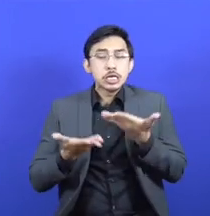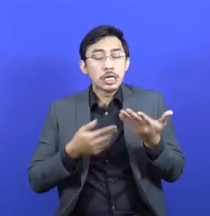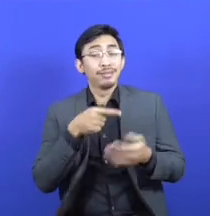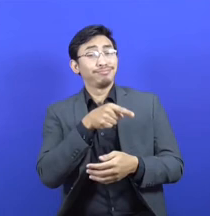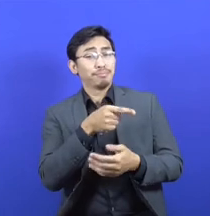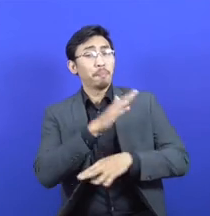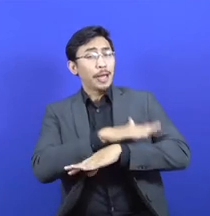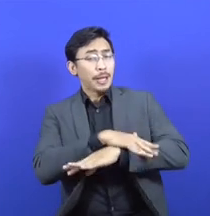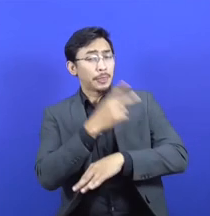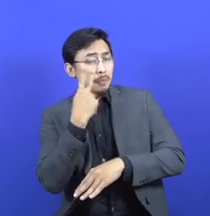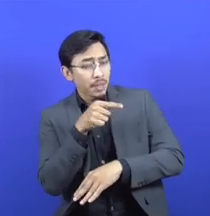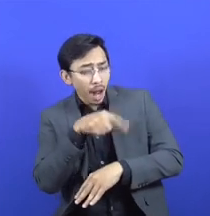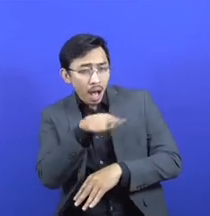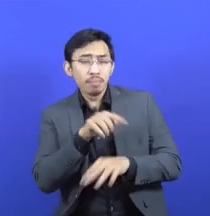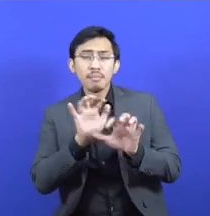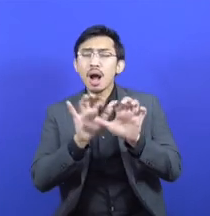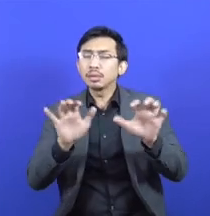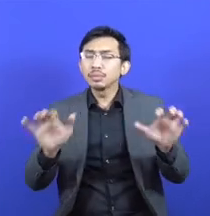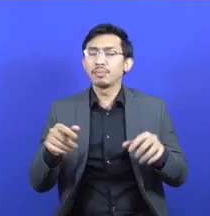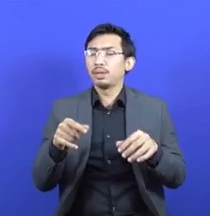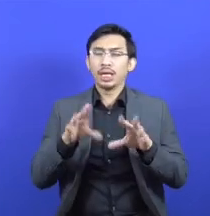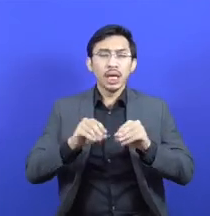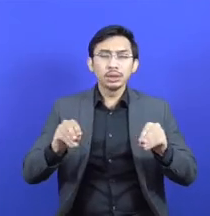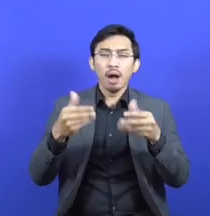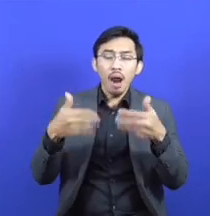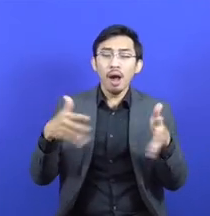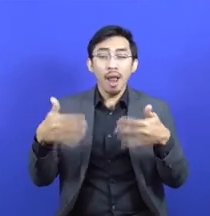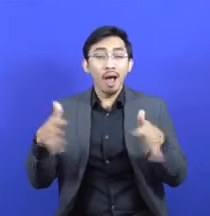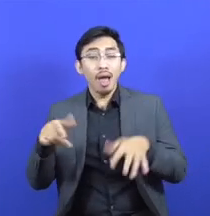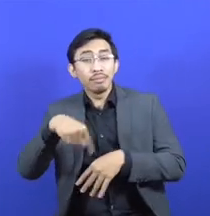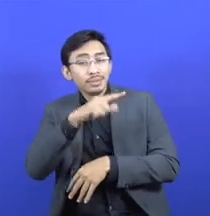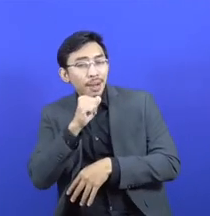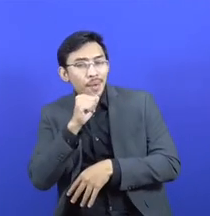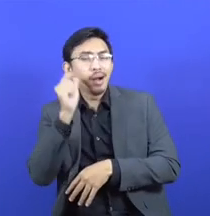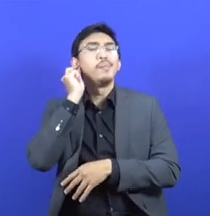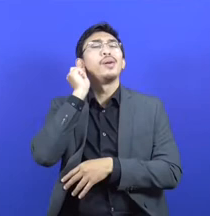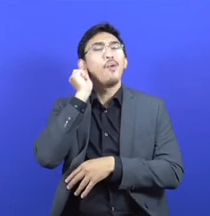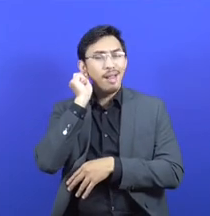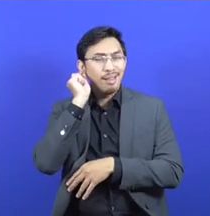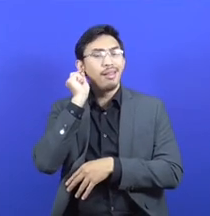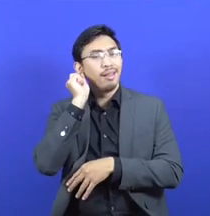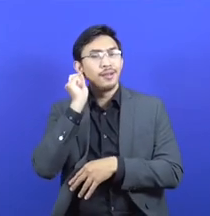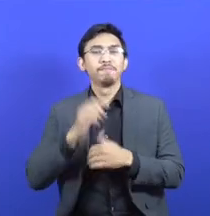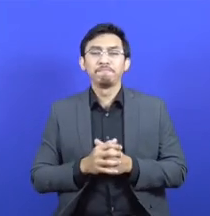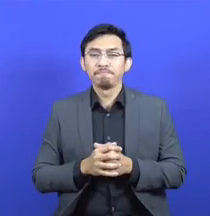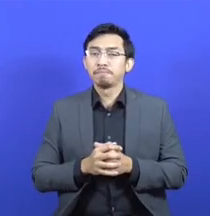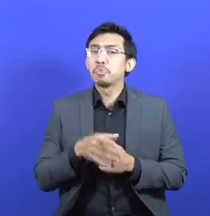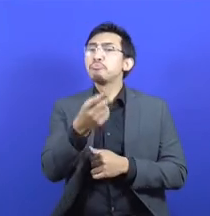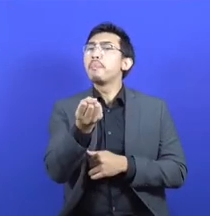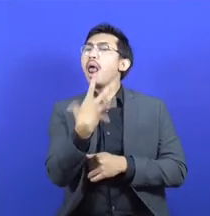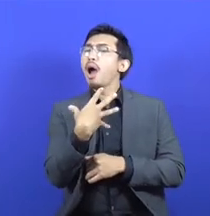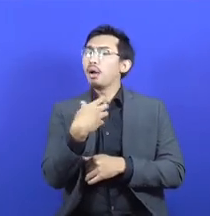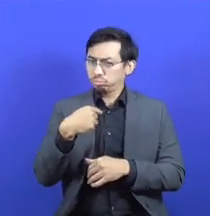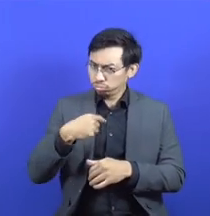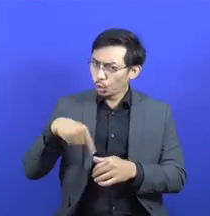karena di berita-berita sendiri juga mayoritas yang kehilangan pekerjaan itu adalah kaum perempuan. Kata lo kan